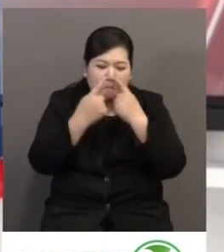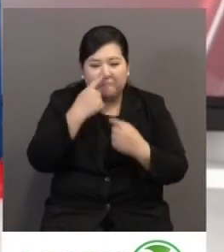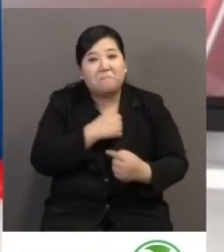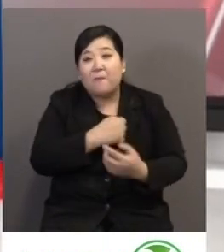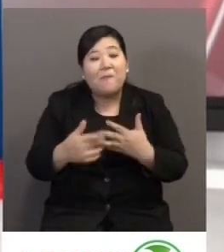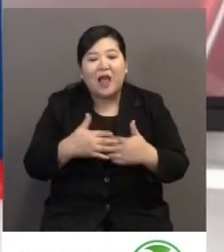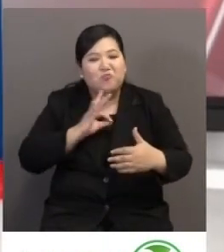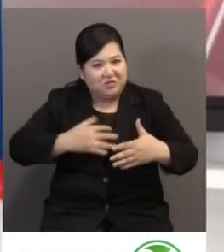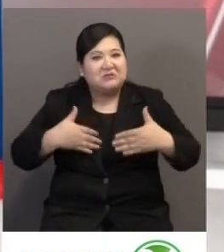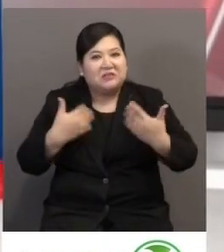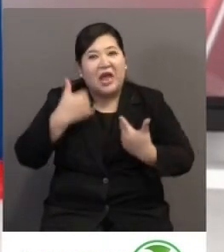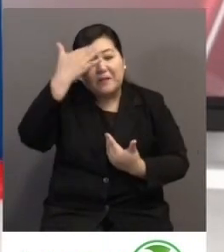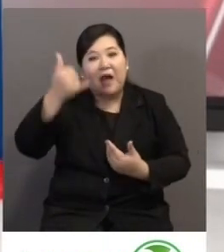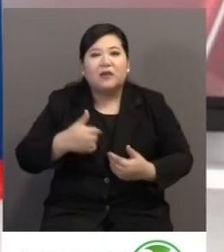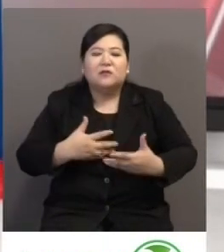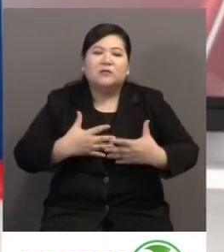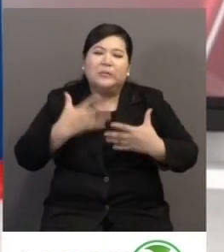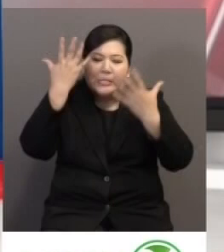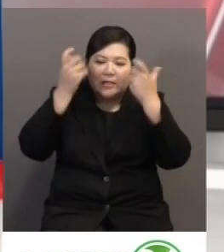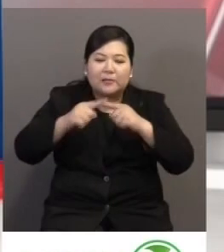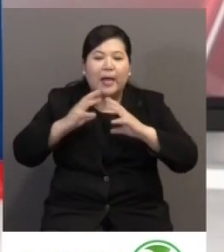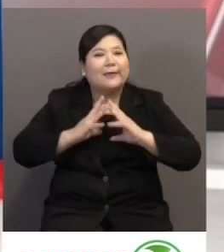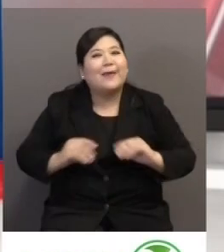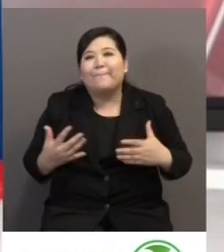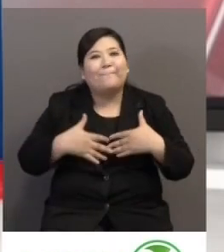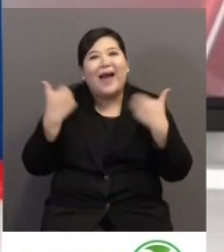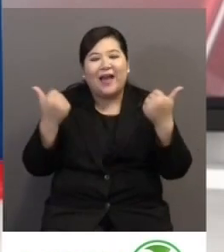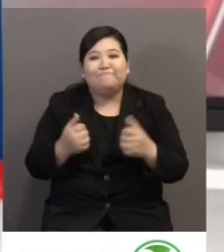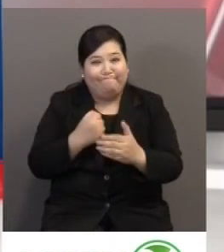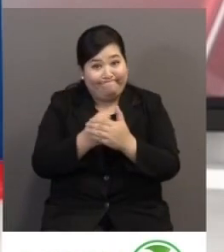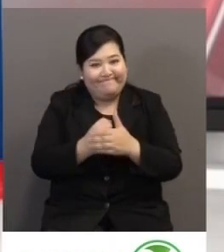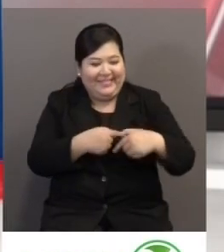ความดีใจอยู่ข้างในเพราะว่าสามารถยกภูเขาออกจากอกได้ยังไงก็เอาใจช่วยหญิงเก่งคนนี้ด้วยกันค่ะ